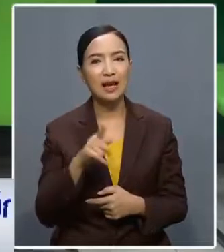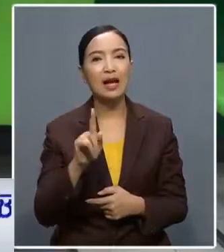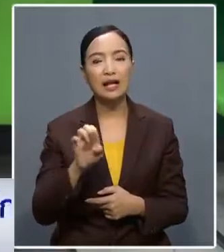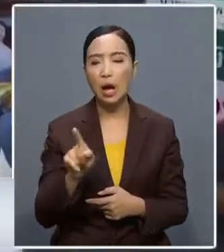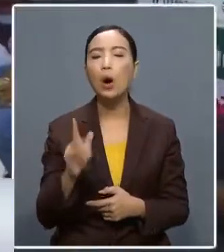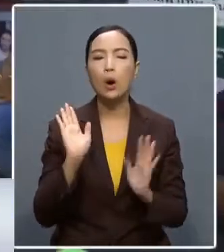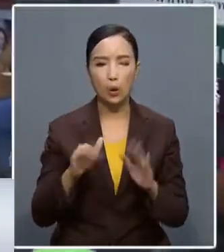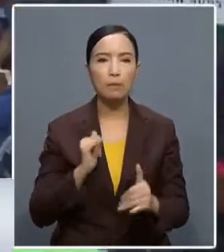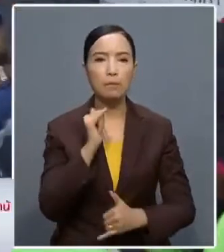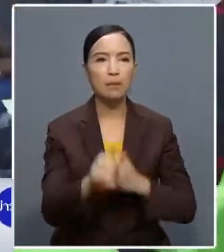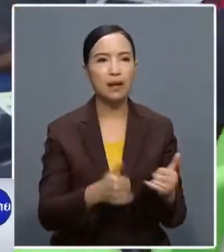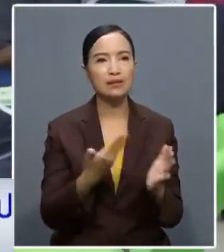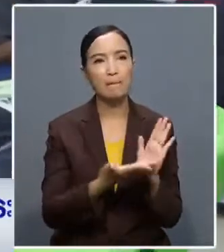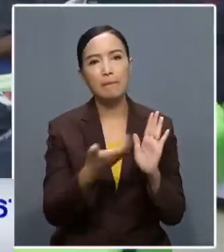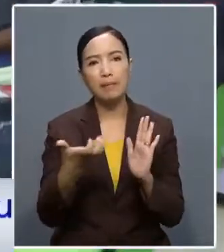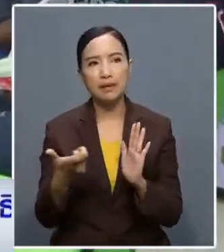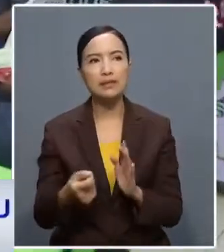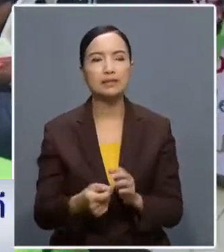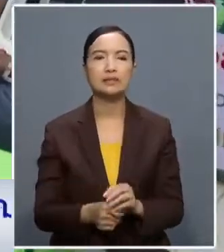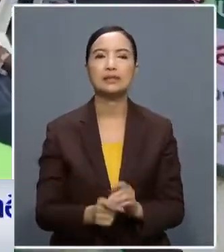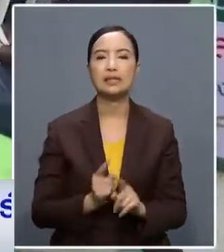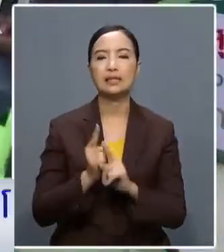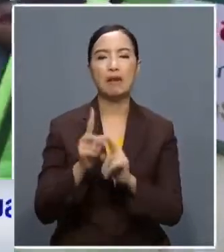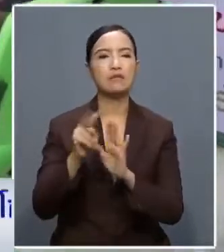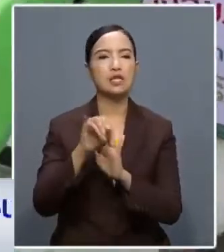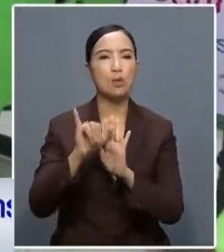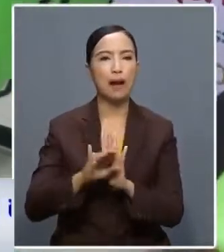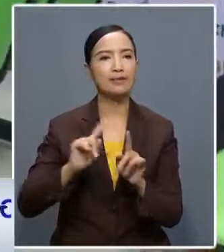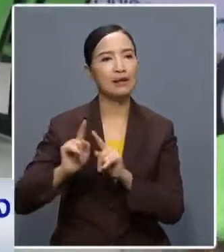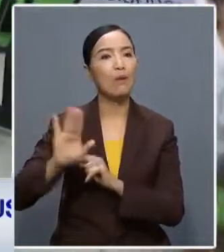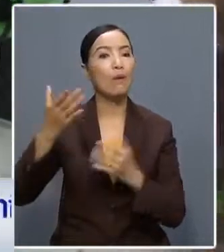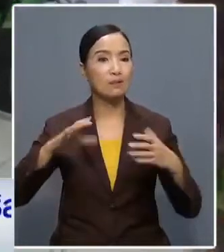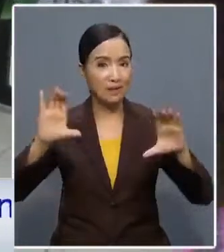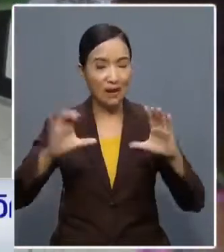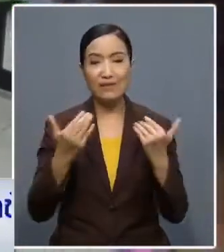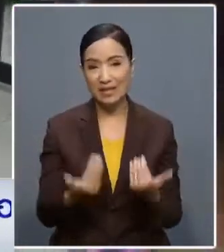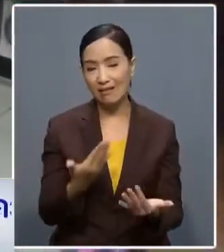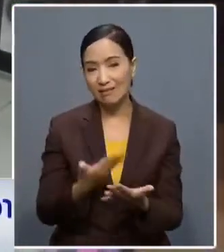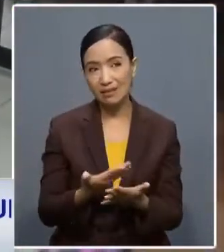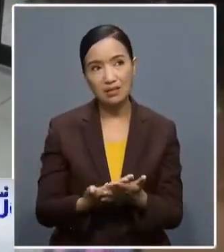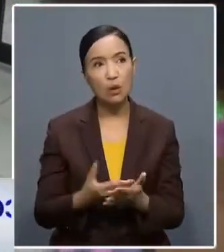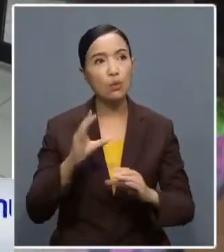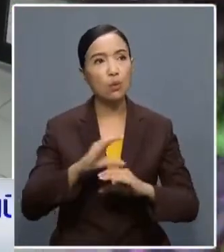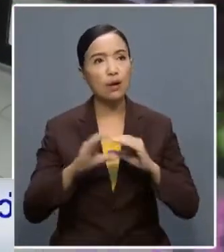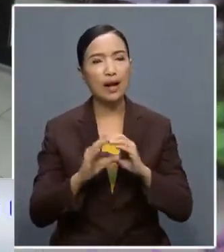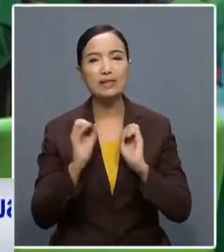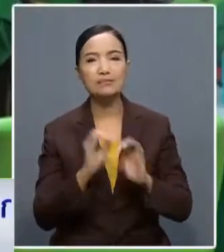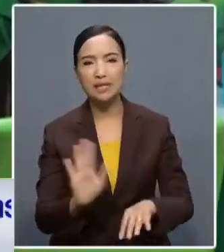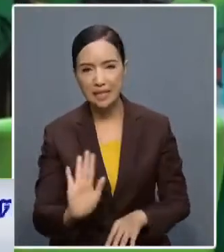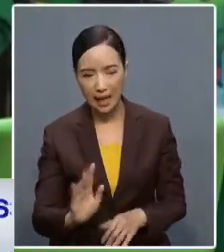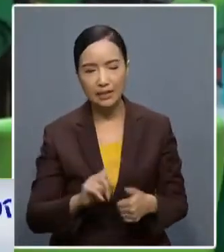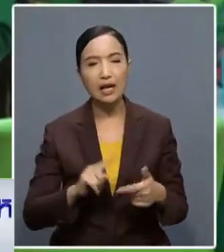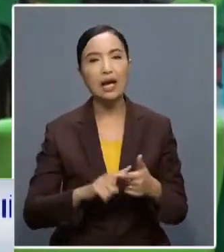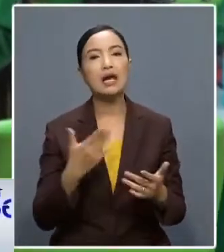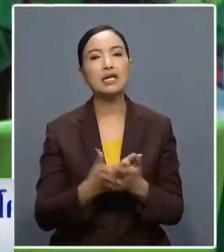ถอนเงินช่วยเหลือตามนโยบายต่างๆของรัฐบาล มีอะไรบ้างคะมีอะไรบ้าง ตอนนี้นะครับก็จะมีทั้งเงินโครงการไม่ทอดทิ้งกันเ